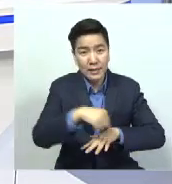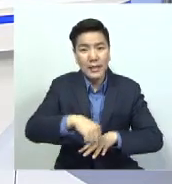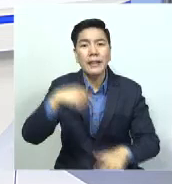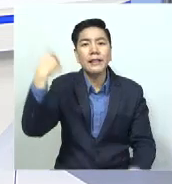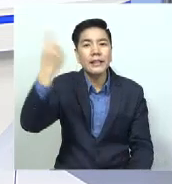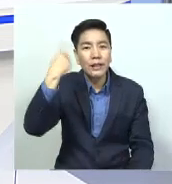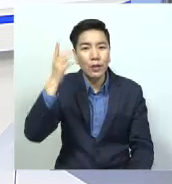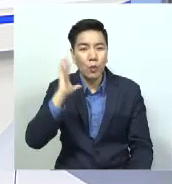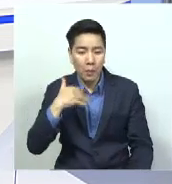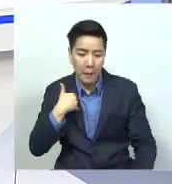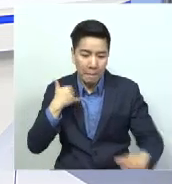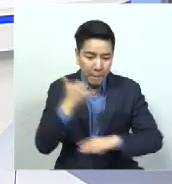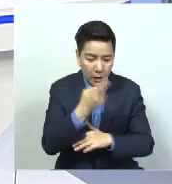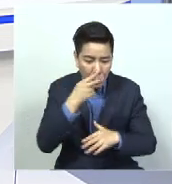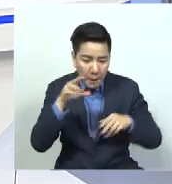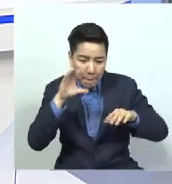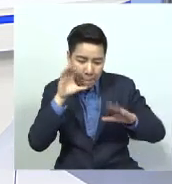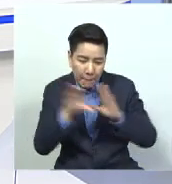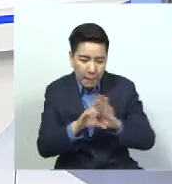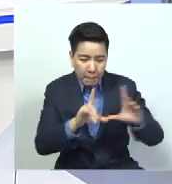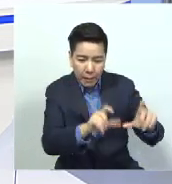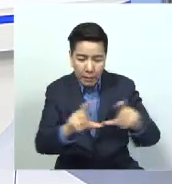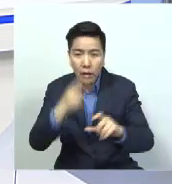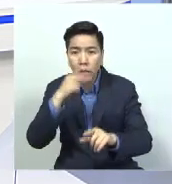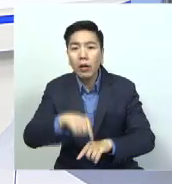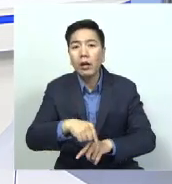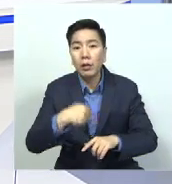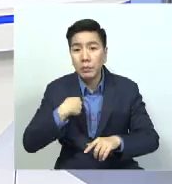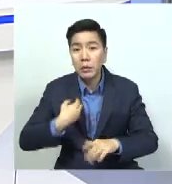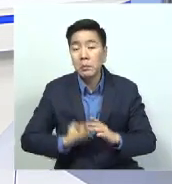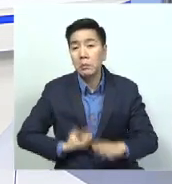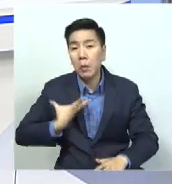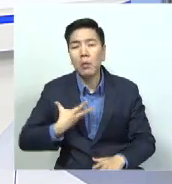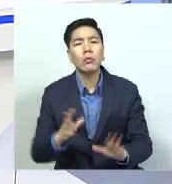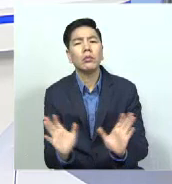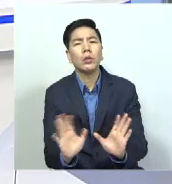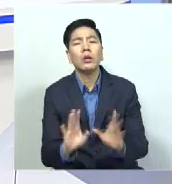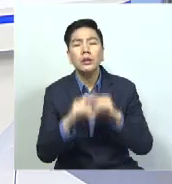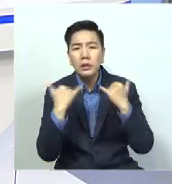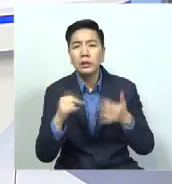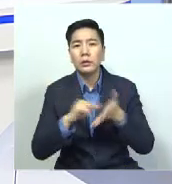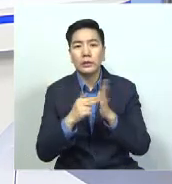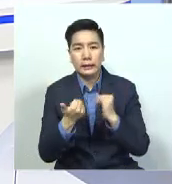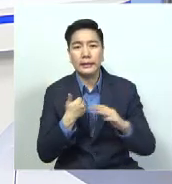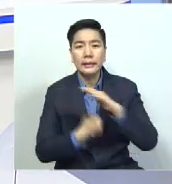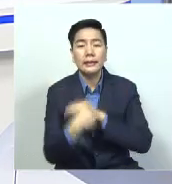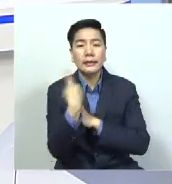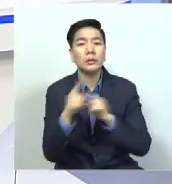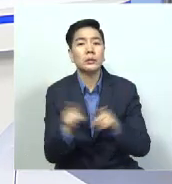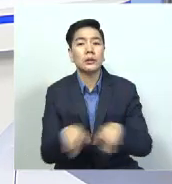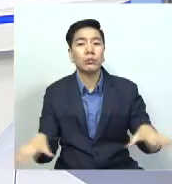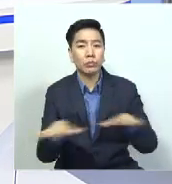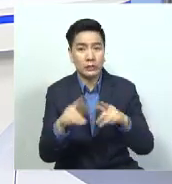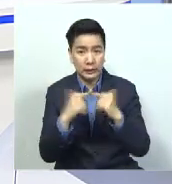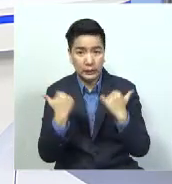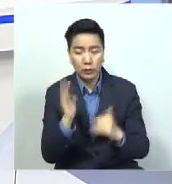ที่ยวเป็นสถานที่ที่คนเคยไปบันทึกภาพประวัติศาสตร์ต่างๆกลายเป็นว่าตื่นตระหนกตกใจไปต้องบอกเลยว่าตอนนี้ยังไปเที่ยวได้ตามปก